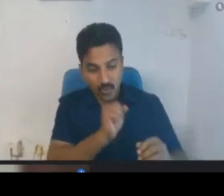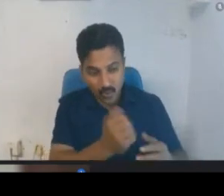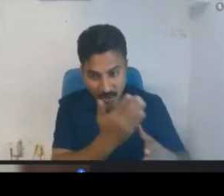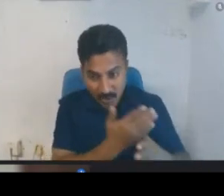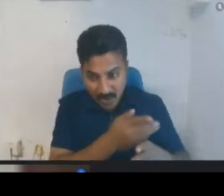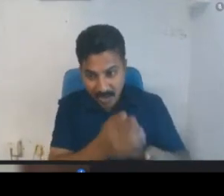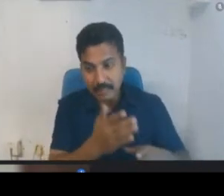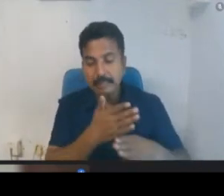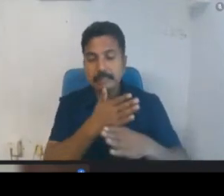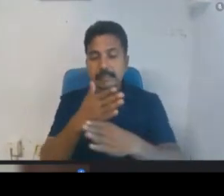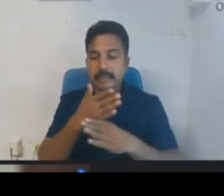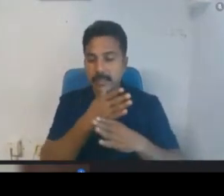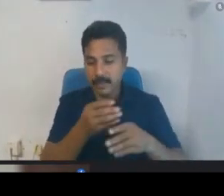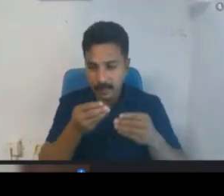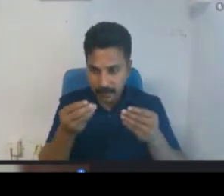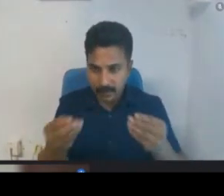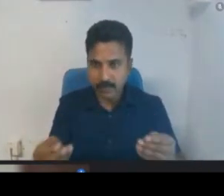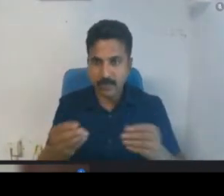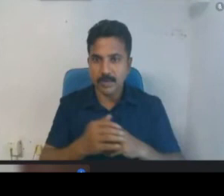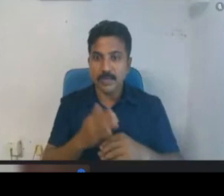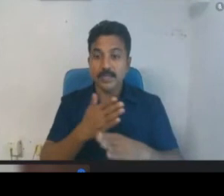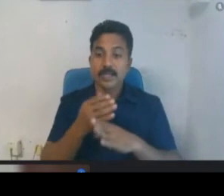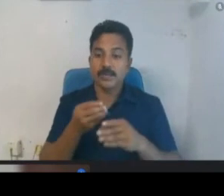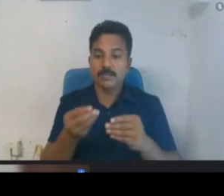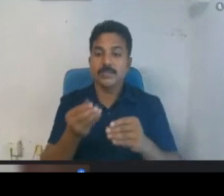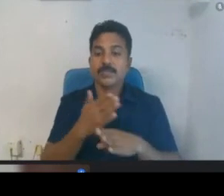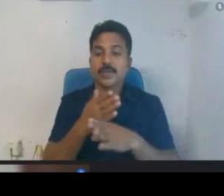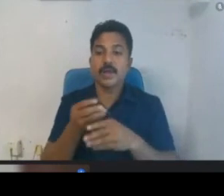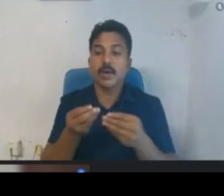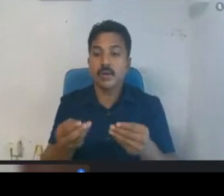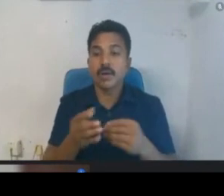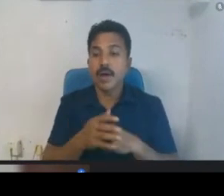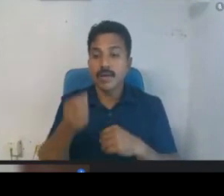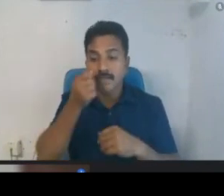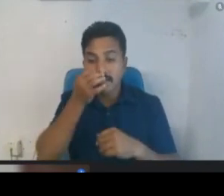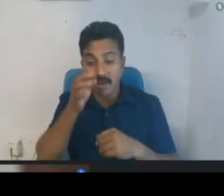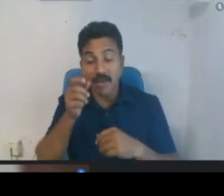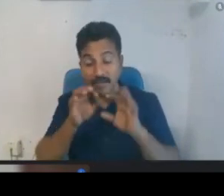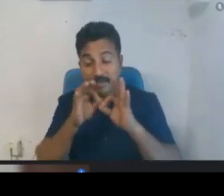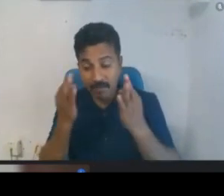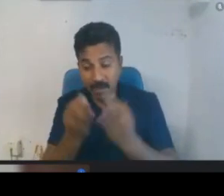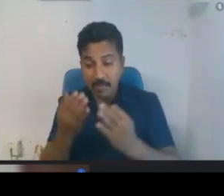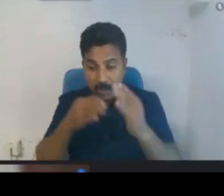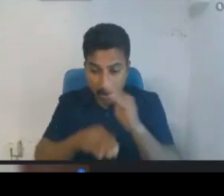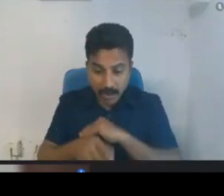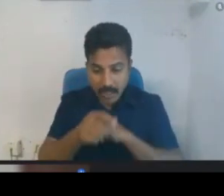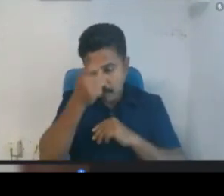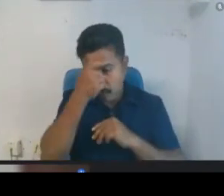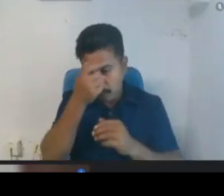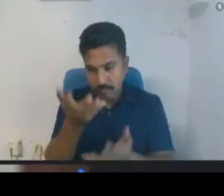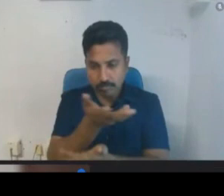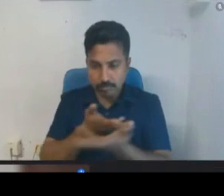ചെയ്തിട്ട് ആരെ കൊണ്ടാണ് ചെയ്യിപ്പിക്കുന്നത്, അവരോട് നമുക്ക് എന്ത് ചെയ്യാനായിട്ട് പറ്റും, കുടുംബത്തിലെ ഇത്തരത്തിലുള്ള പ്രശ്നങ്ങൾ ചർച്ച ചെയ്യാനായിട്ട് നമുക്ക്